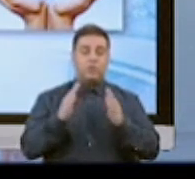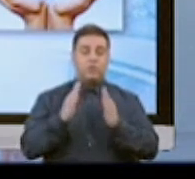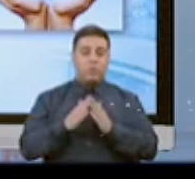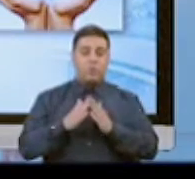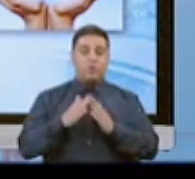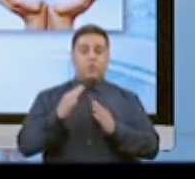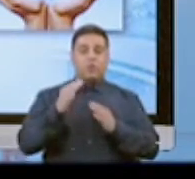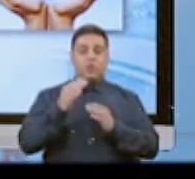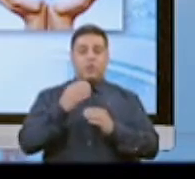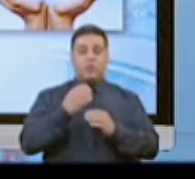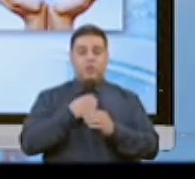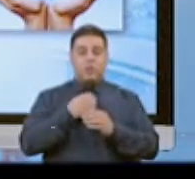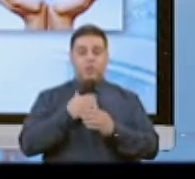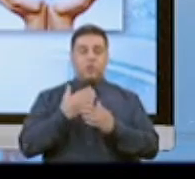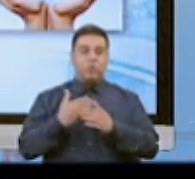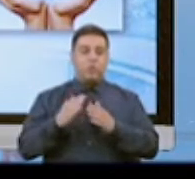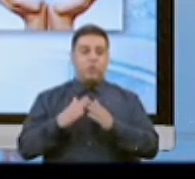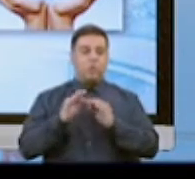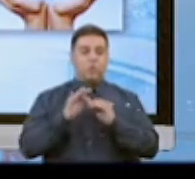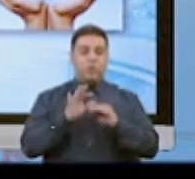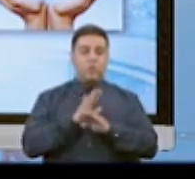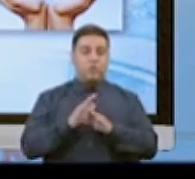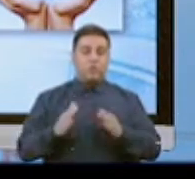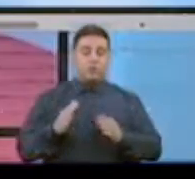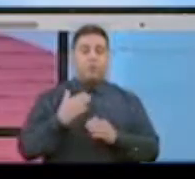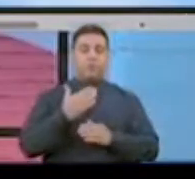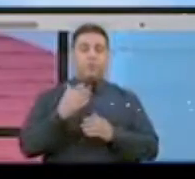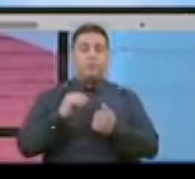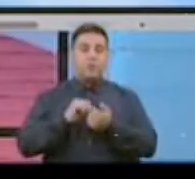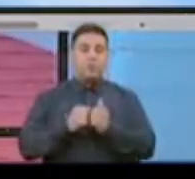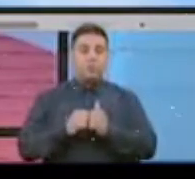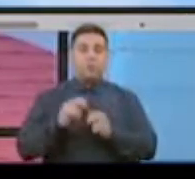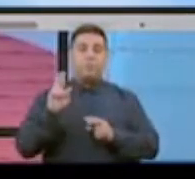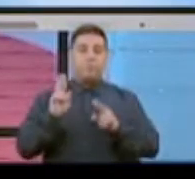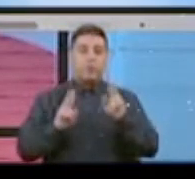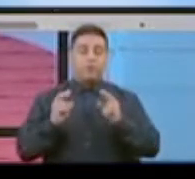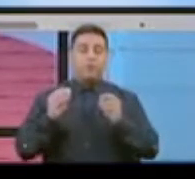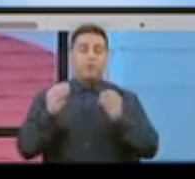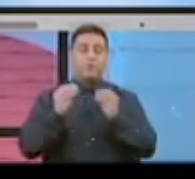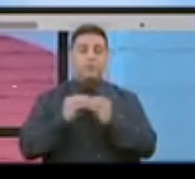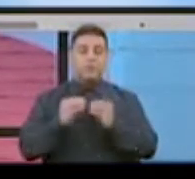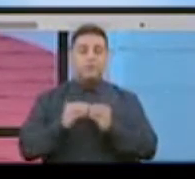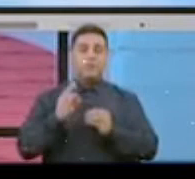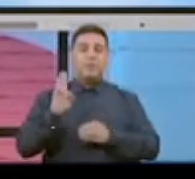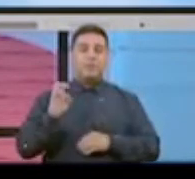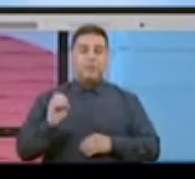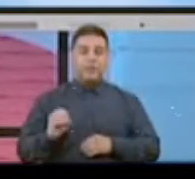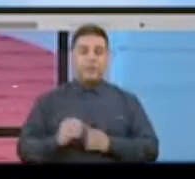детенышей диких животных. Молодцы, ребята, вы запомнили правила десяти не.